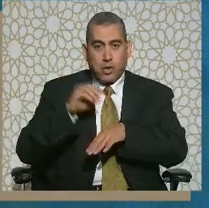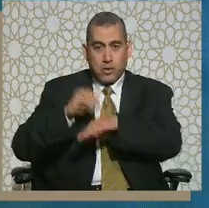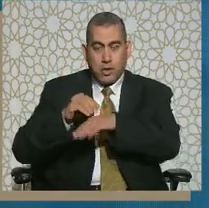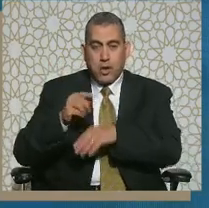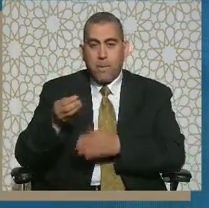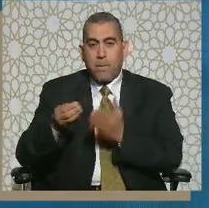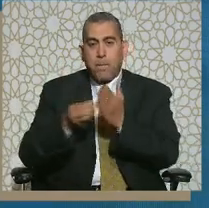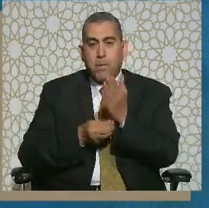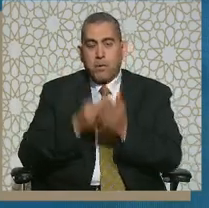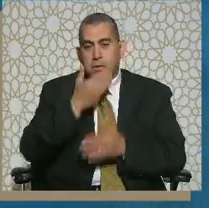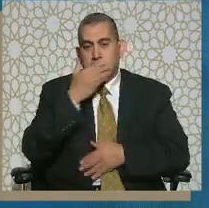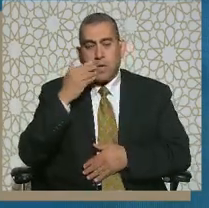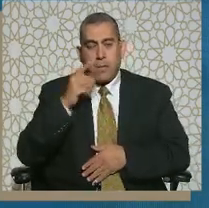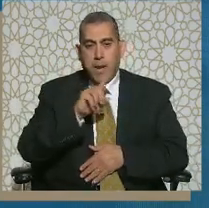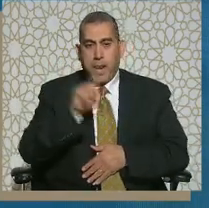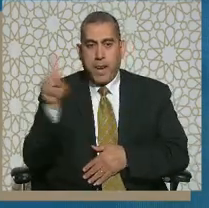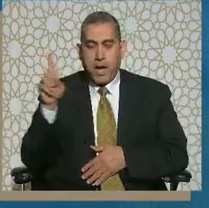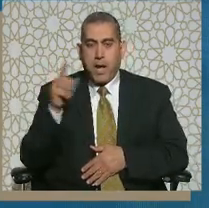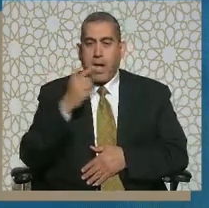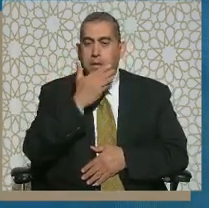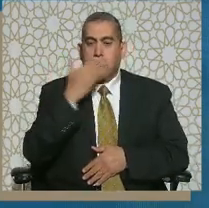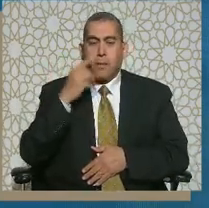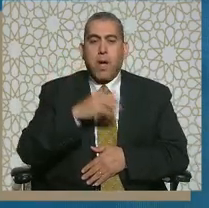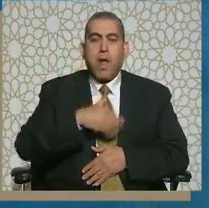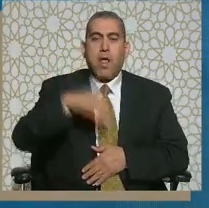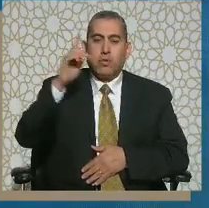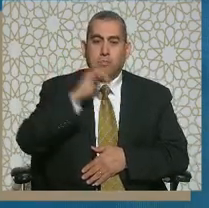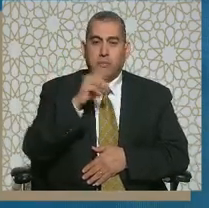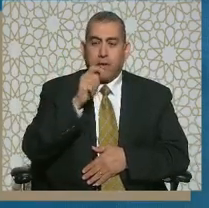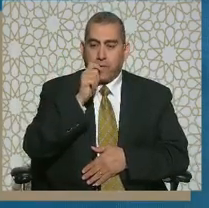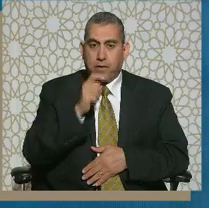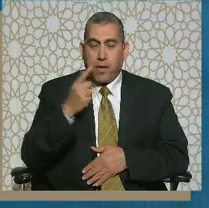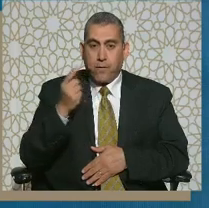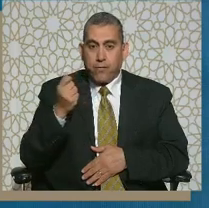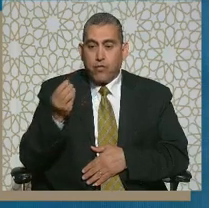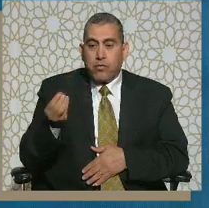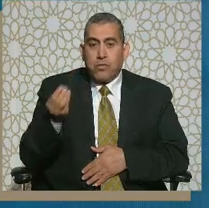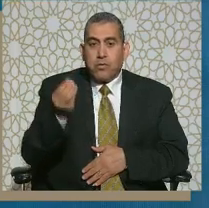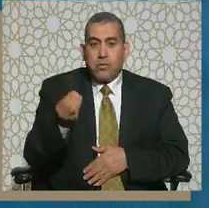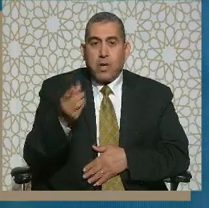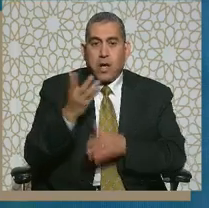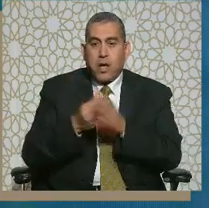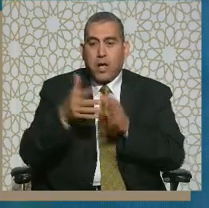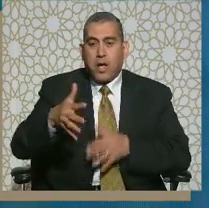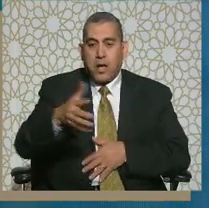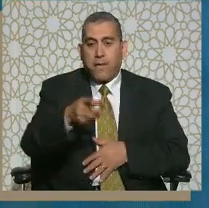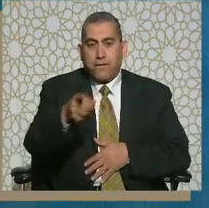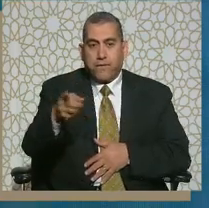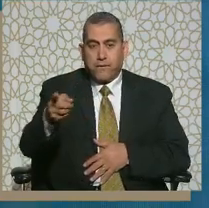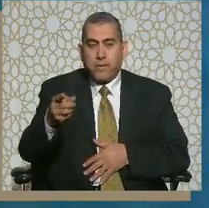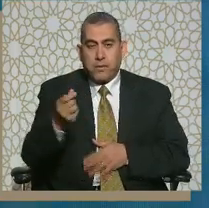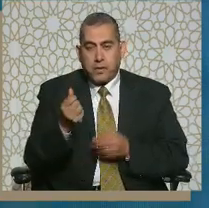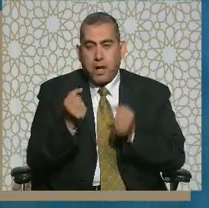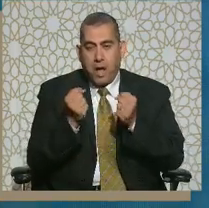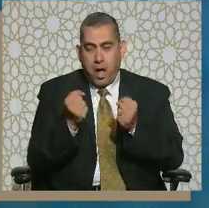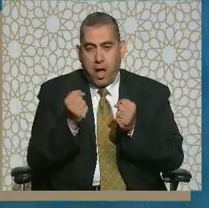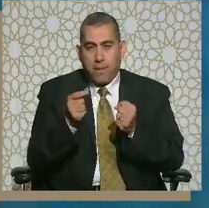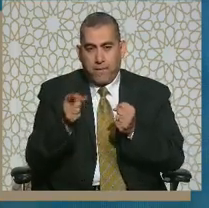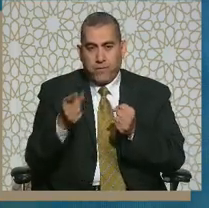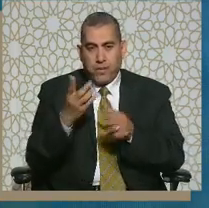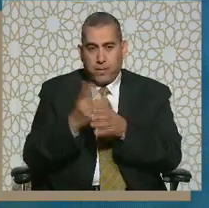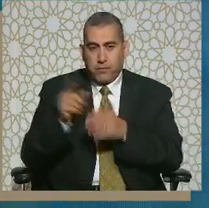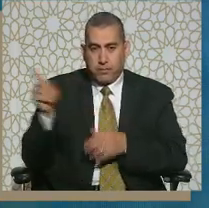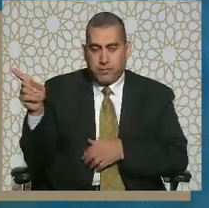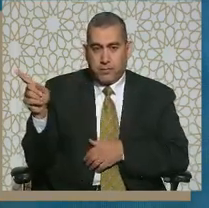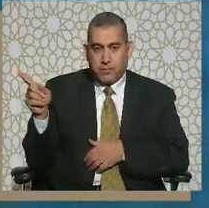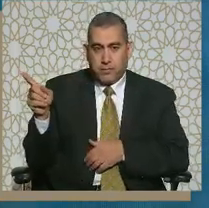ممنوع ان هو يصوم ممنوع طول حياته الفلوس اللي هيدفعها عنده اولاده يعني ظروفهم الماديه مش معلش